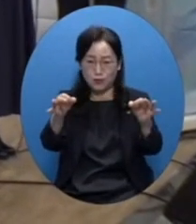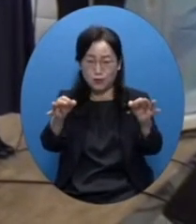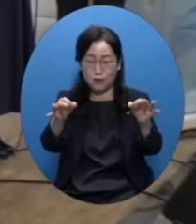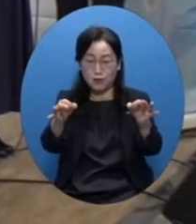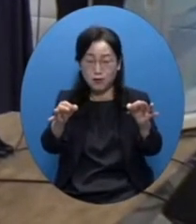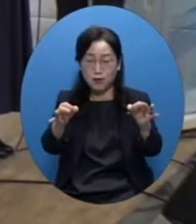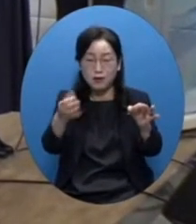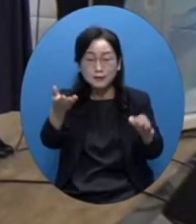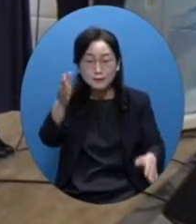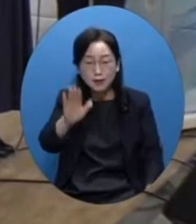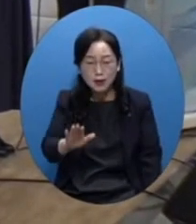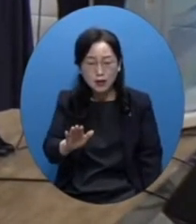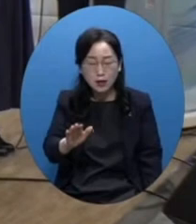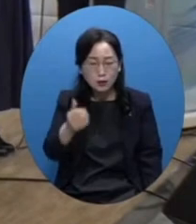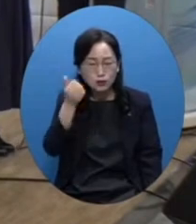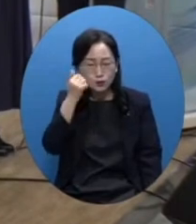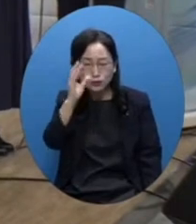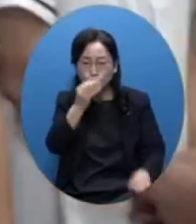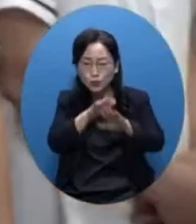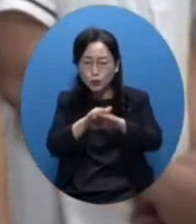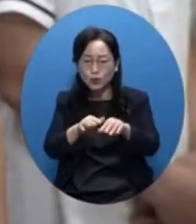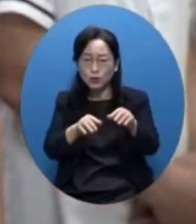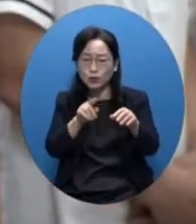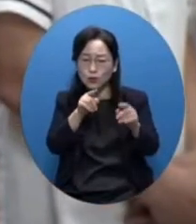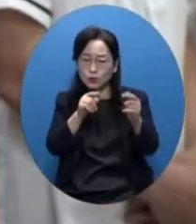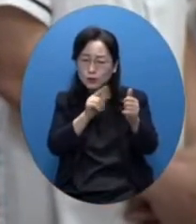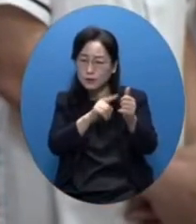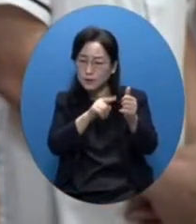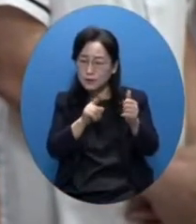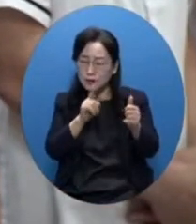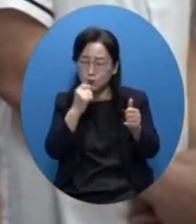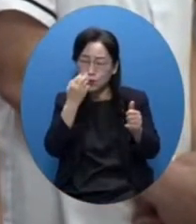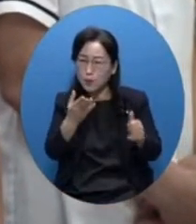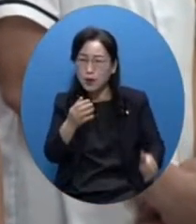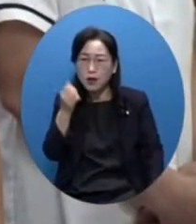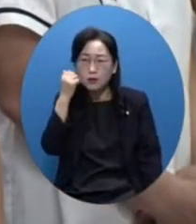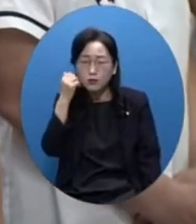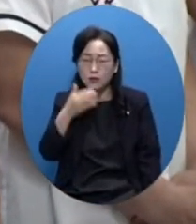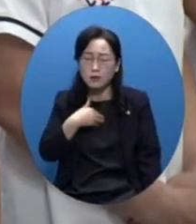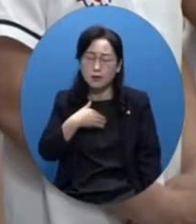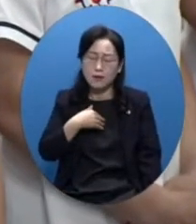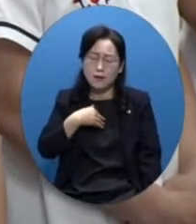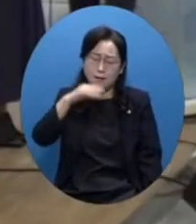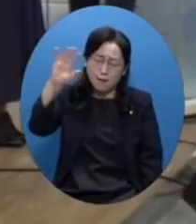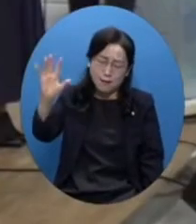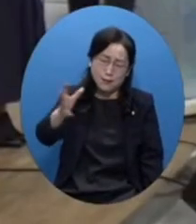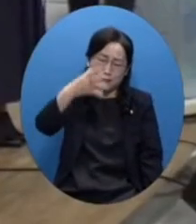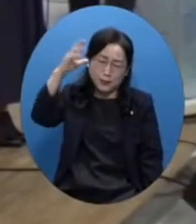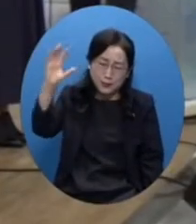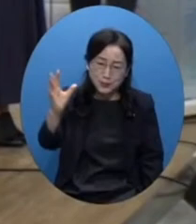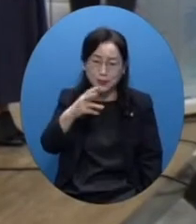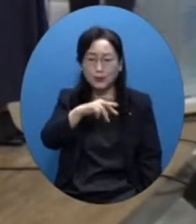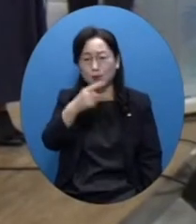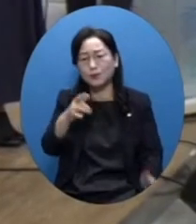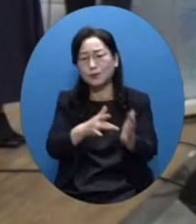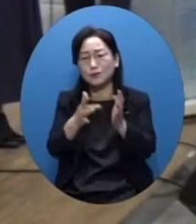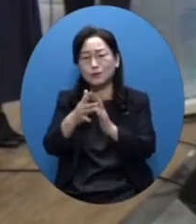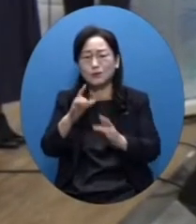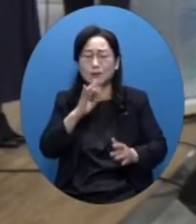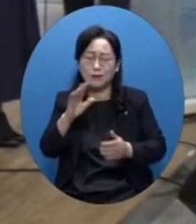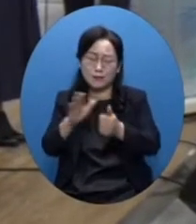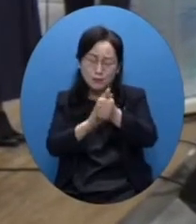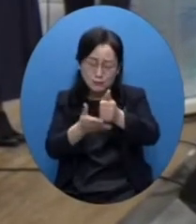고백을 했어요 비록 인생의 강 통에 끊임없이 몰아 닥쳐도 예수님만 섬기기 원합니다